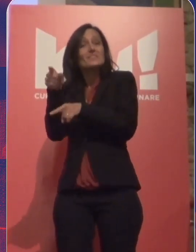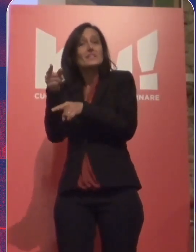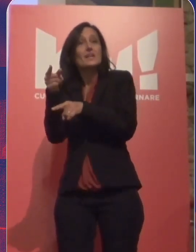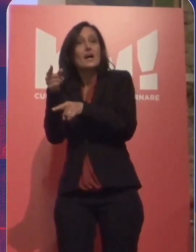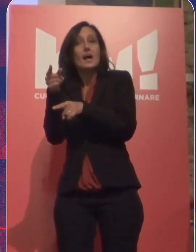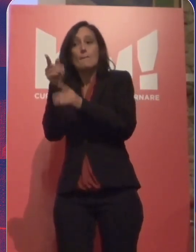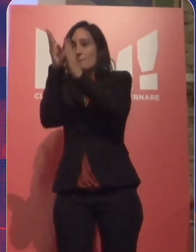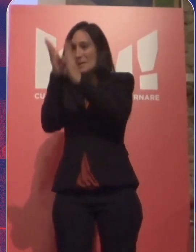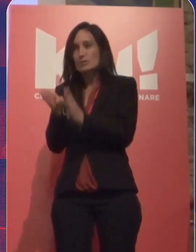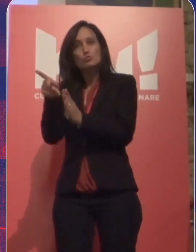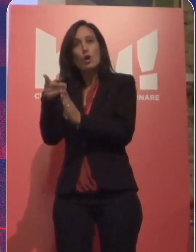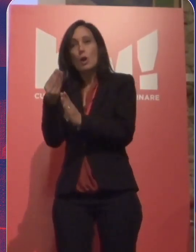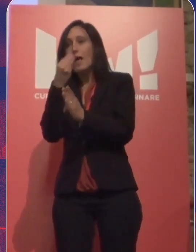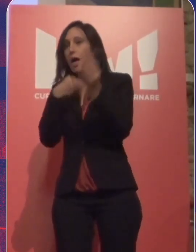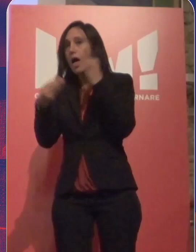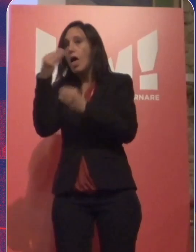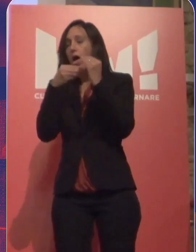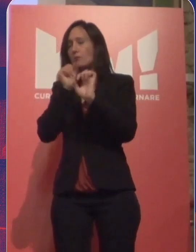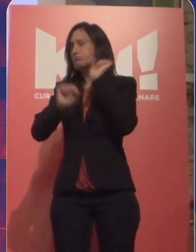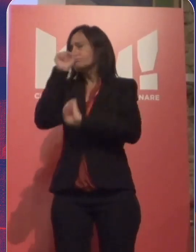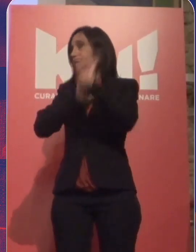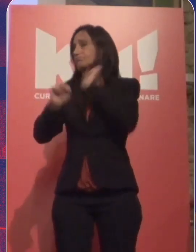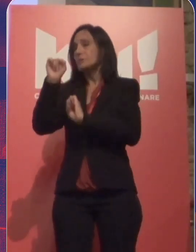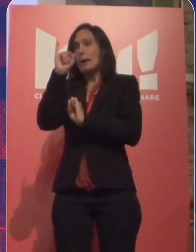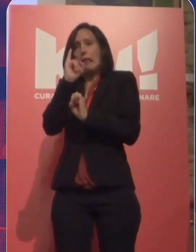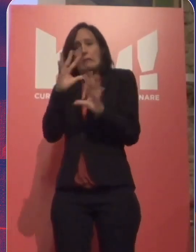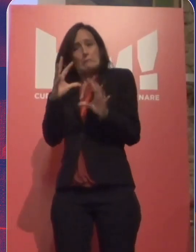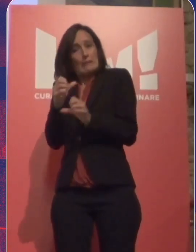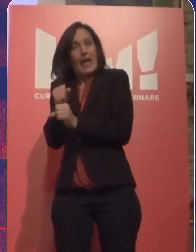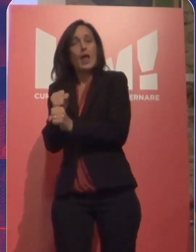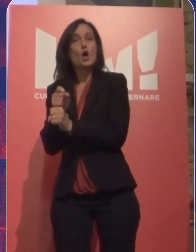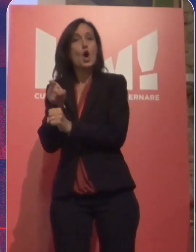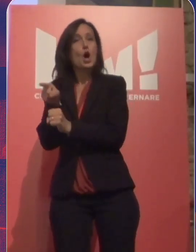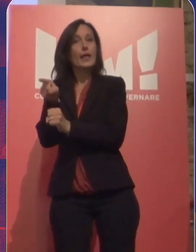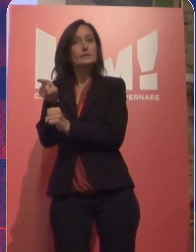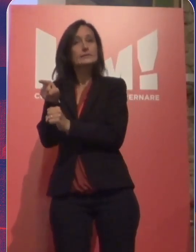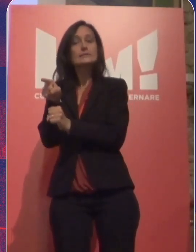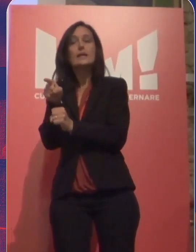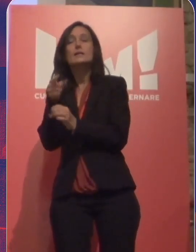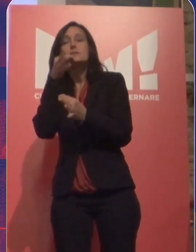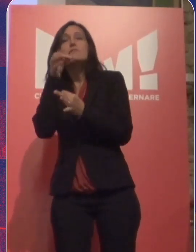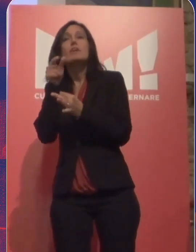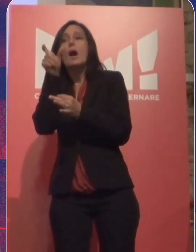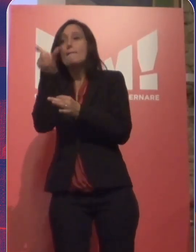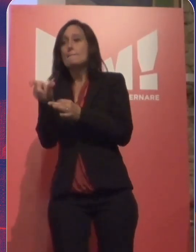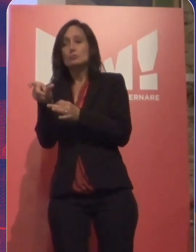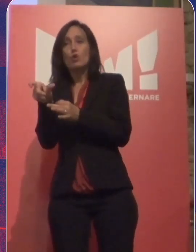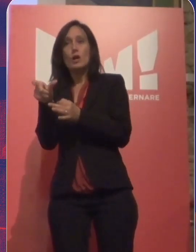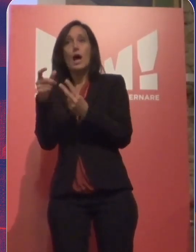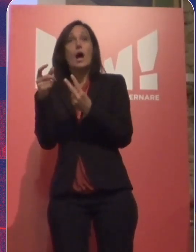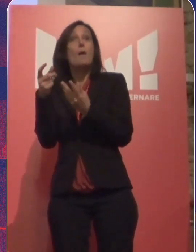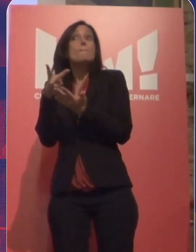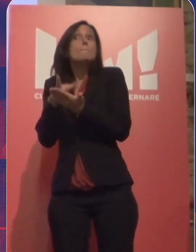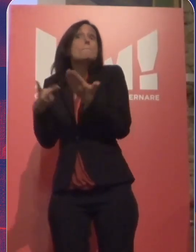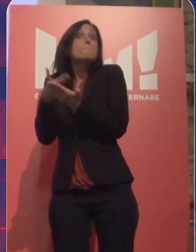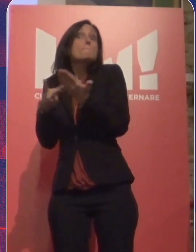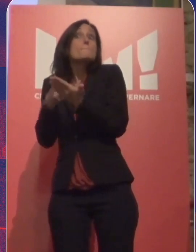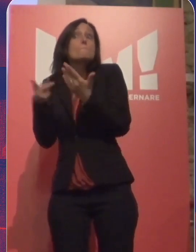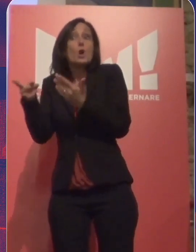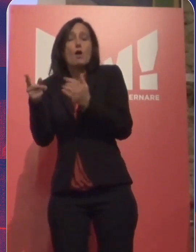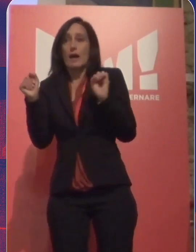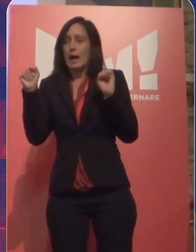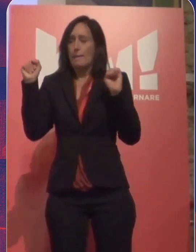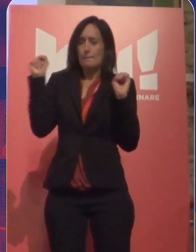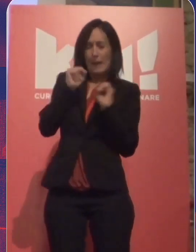che prova a rovesciare il panico che sarebbe l'impossibilità di governare